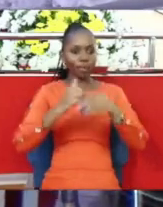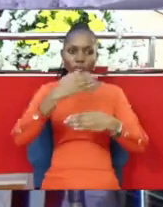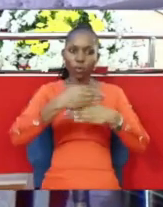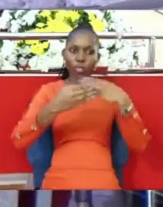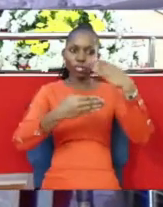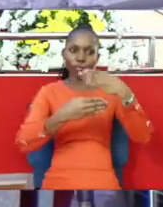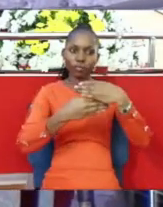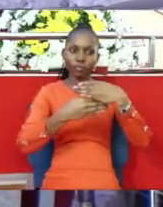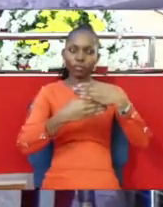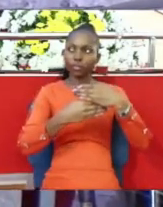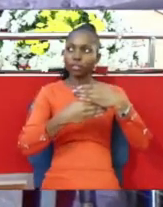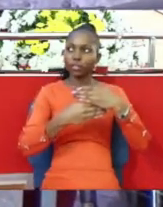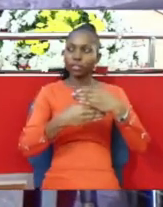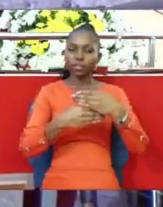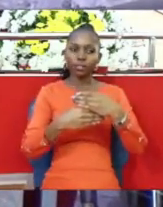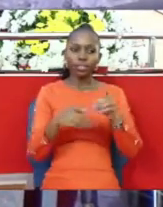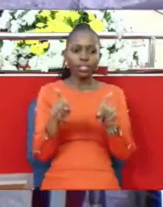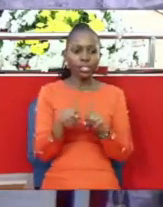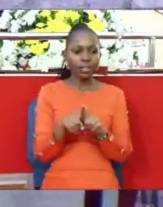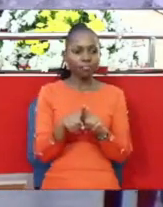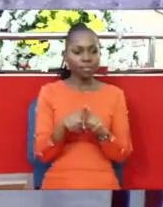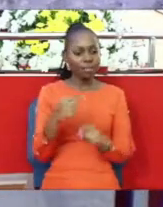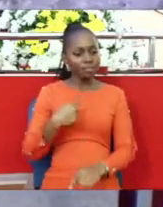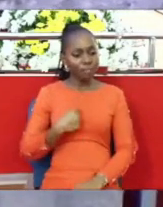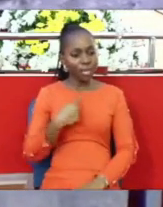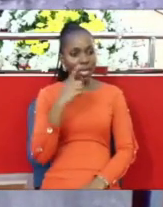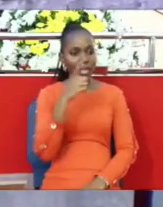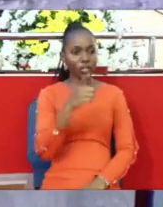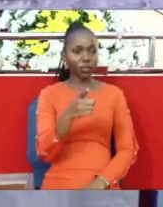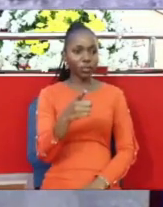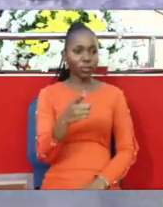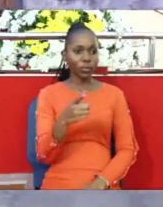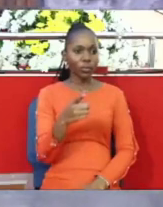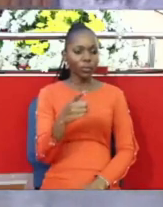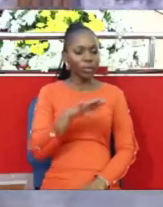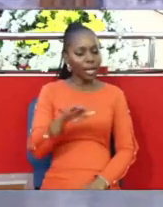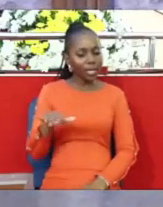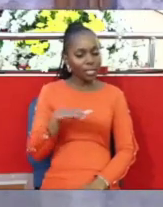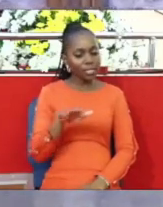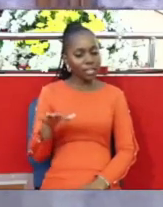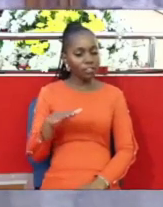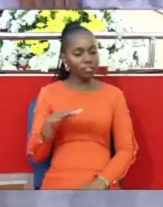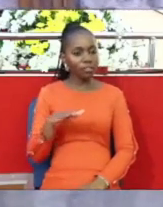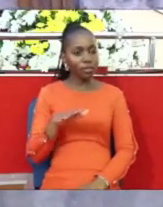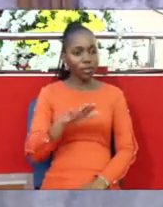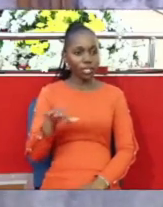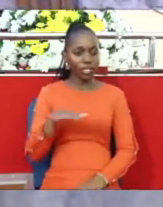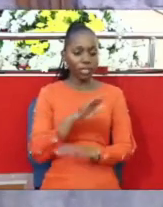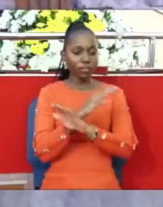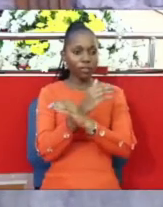maneno mengine. You and I. Wewe nami. We are not only in safety. Hatupo tu kwenye usalama. But we have been elevated.